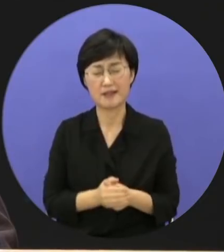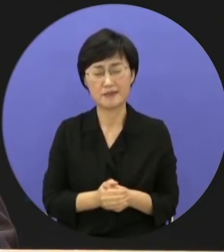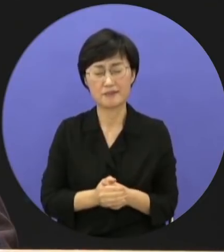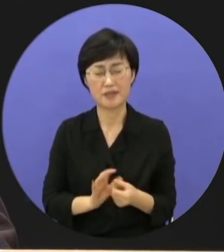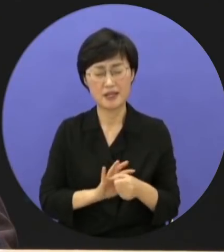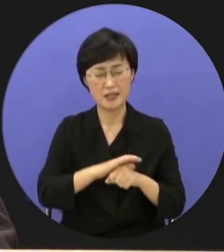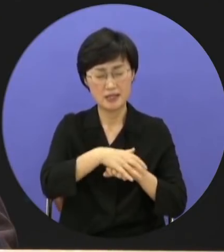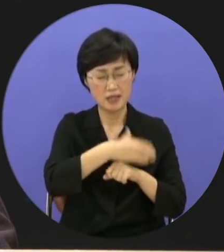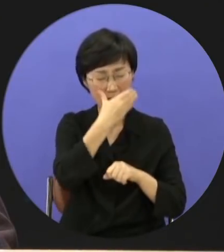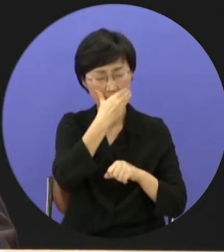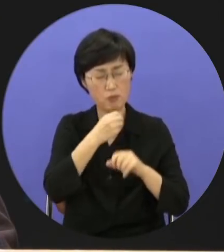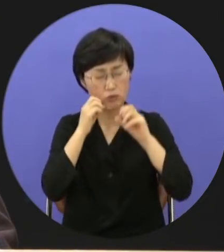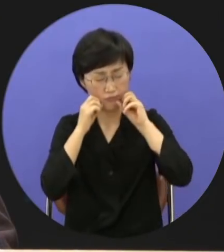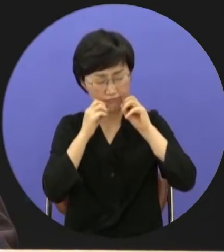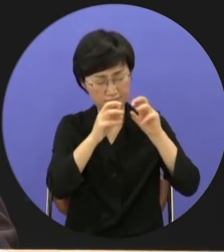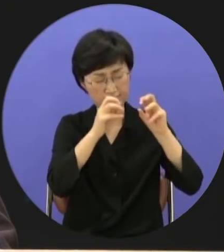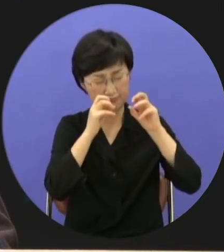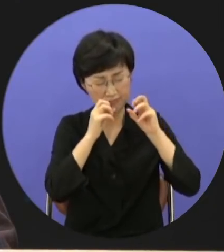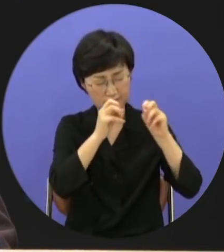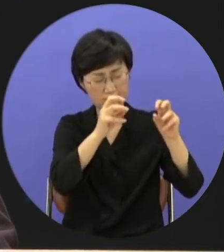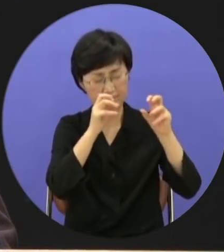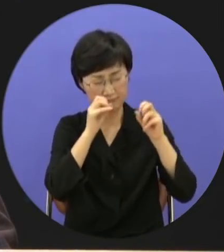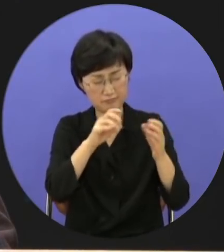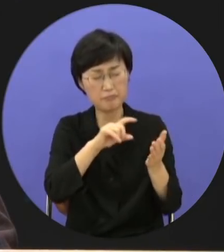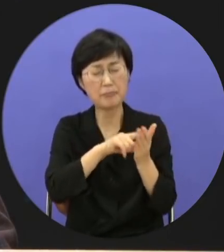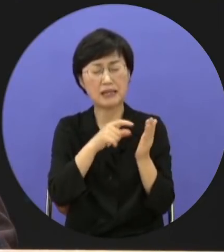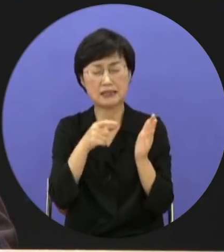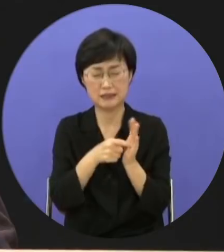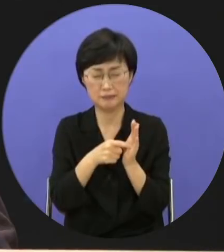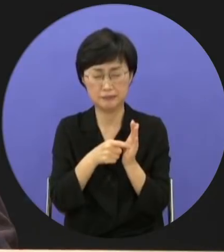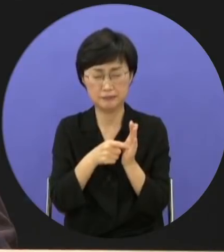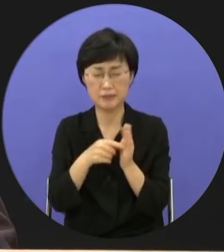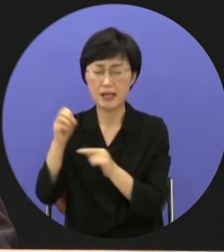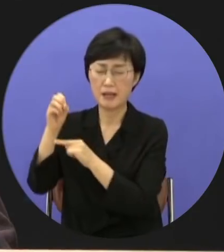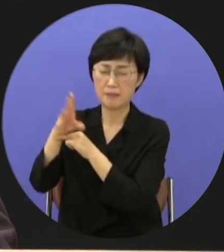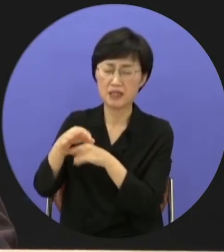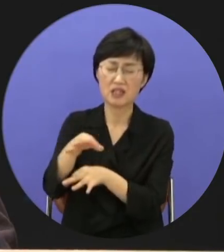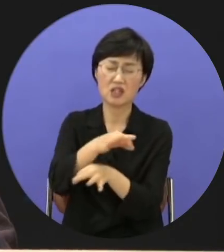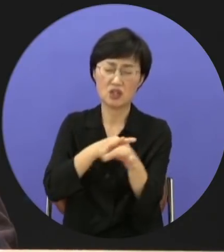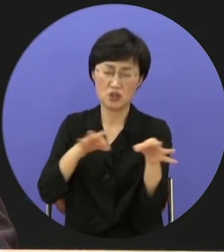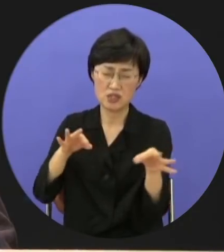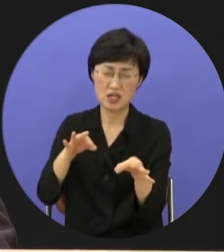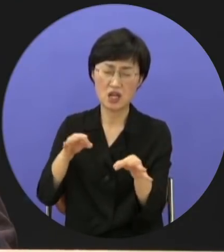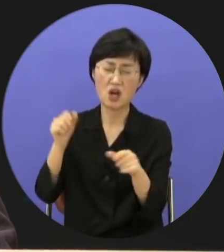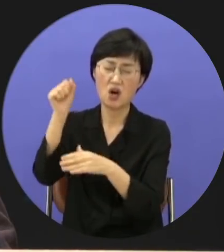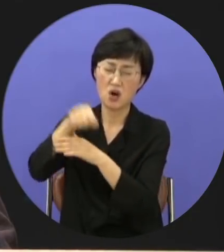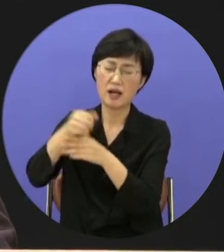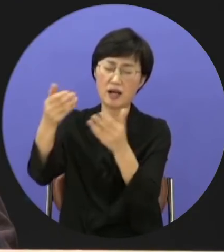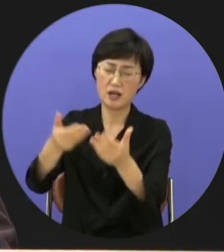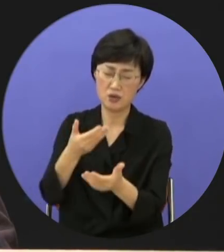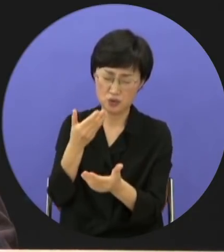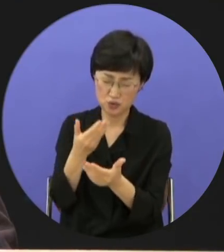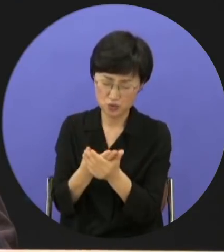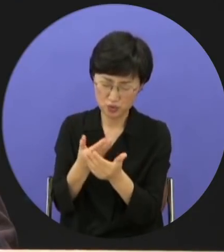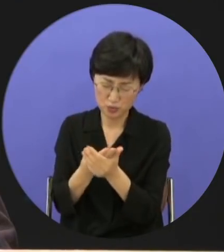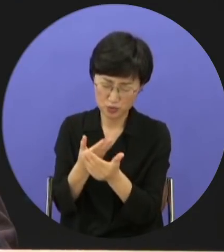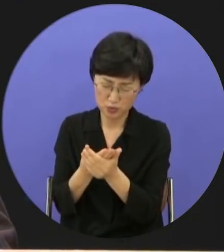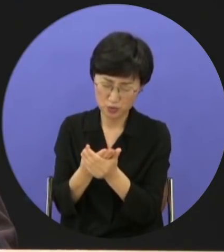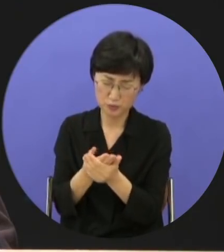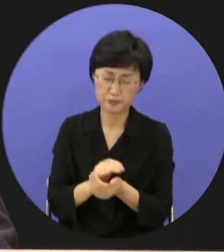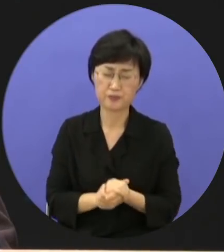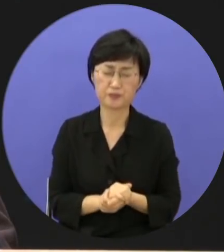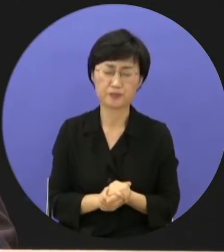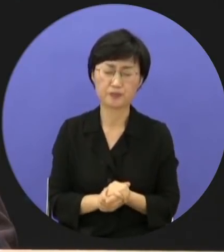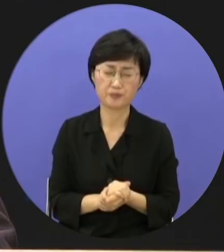세계 복음화할 만큼 하나님이 빛의 경제 허락해 주옵소서. Please grant to us the economy of light enough for us to do